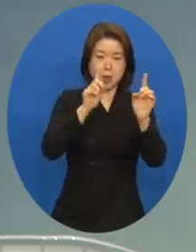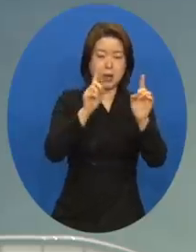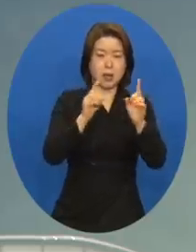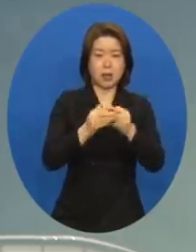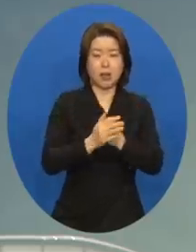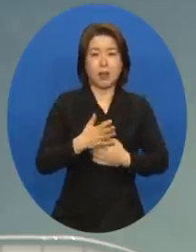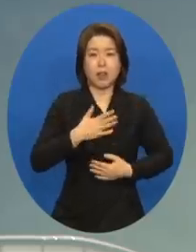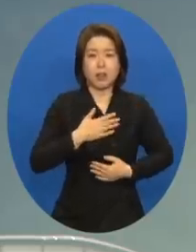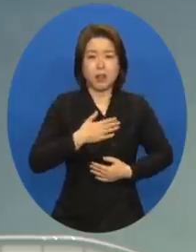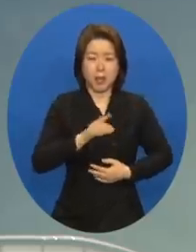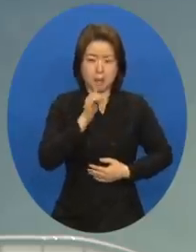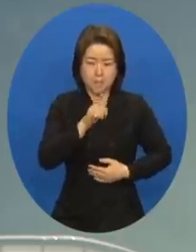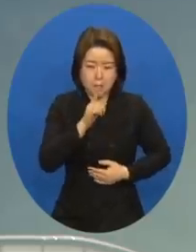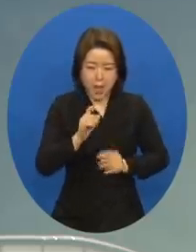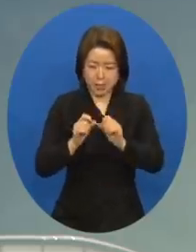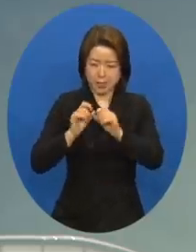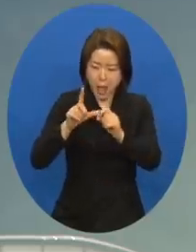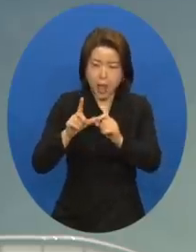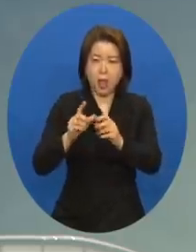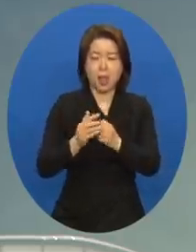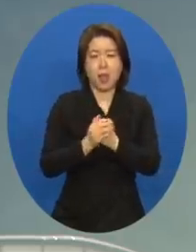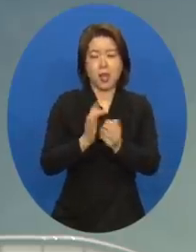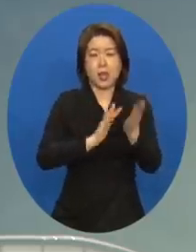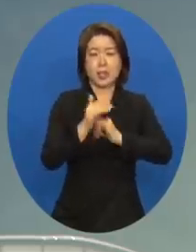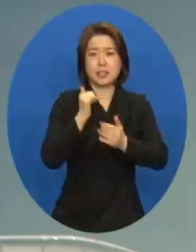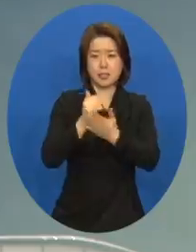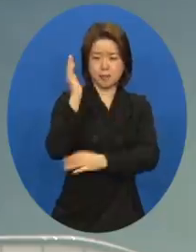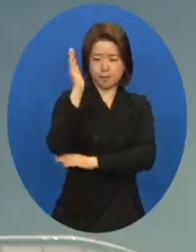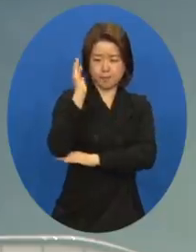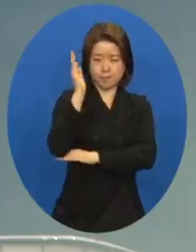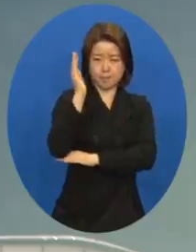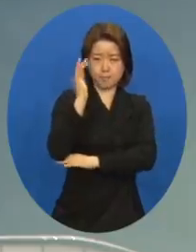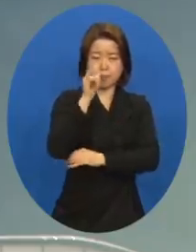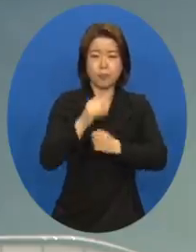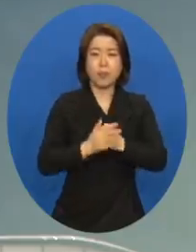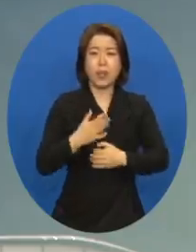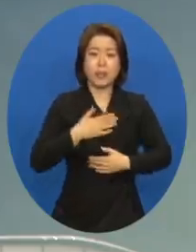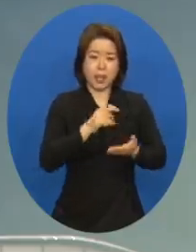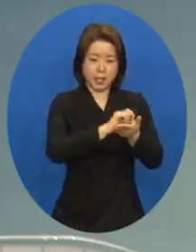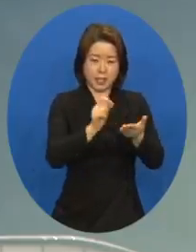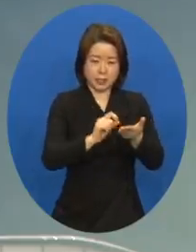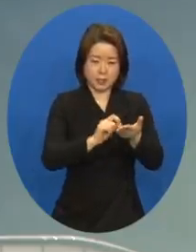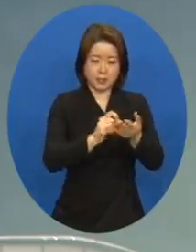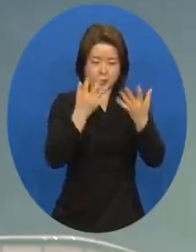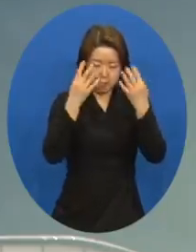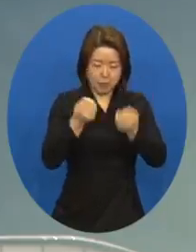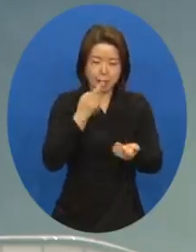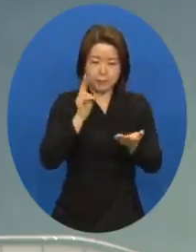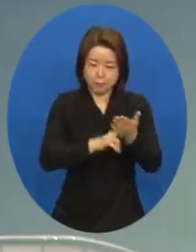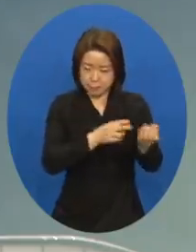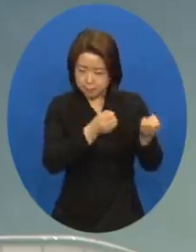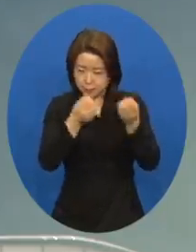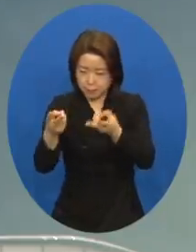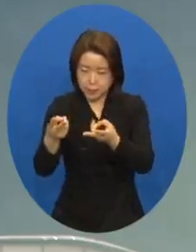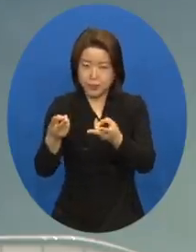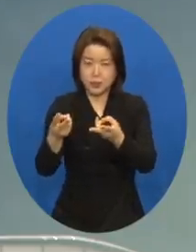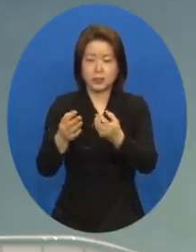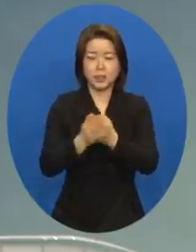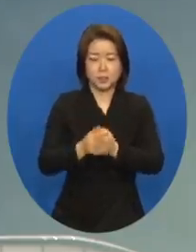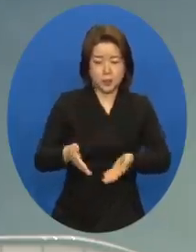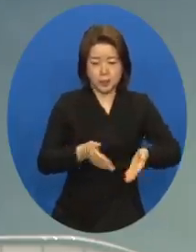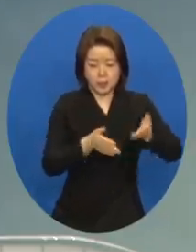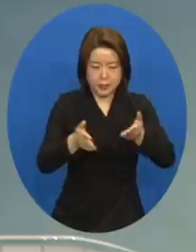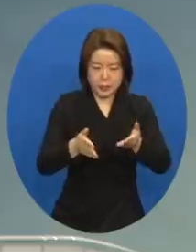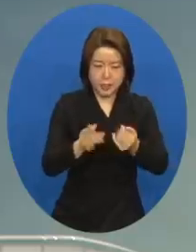나의 언어의 대부분이 예수를 설교했고 내가 쓴 수천 통의 편지와 길 가며 쓰고